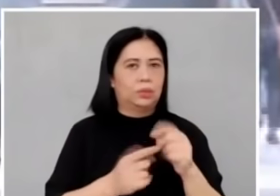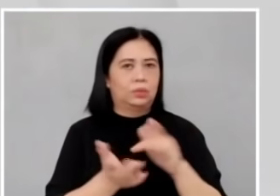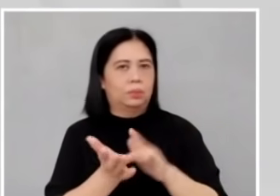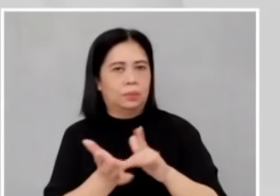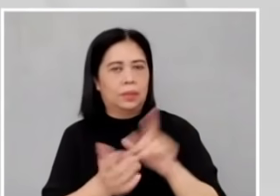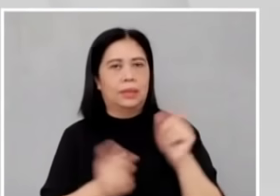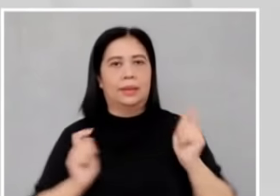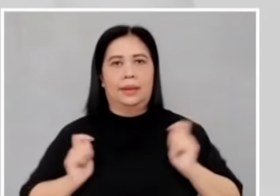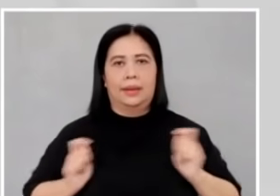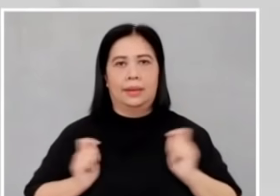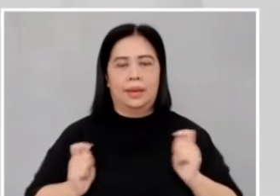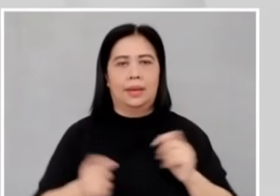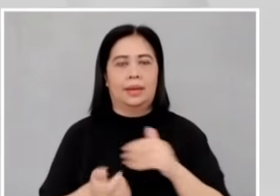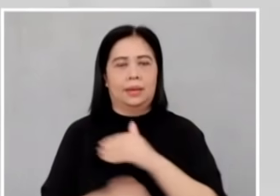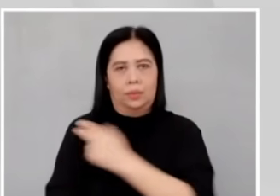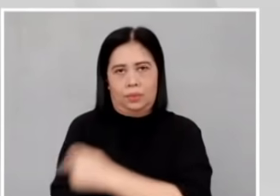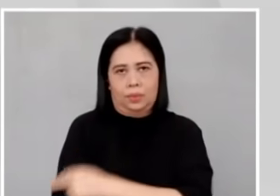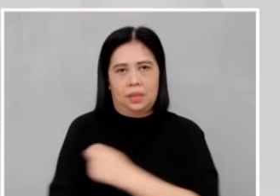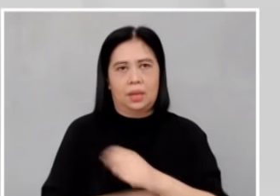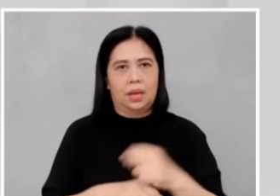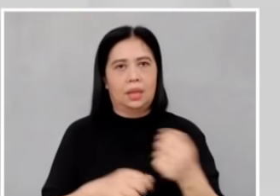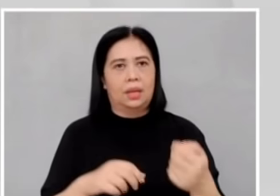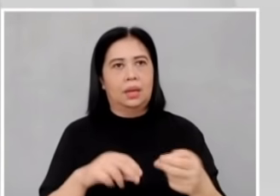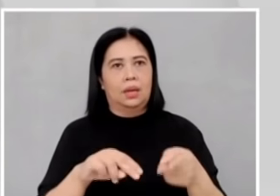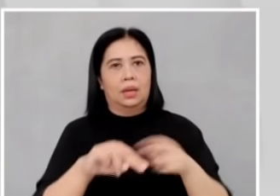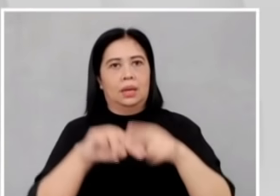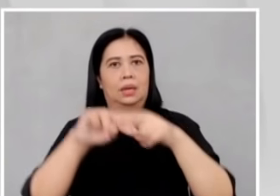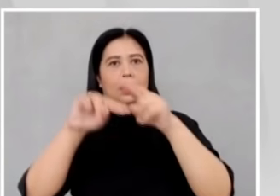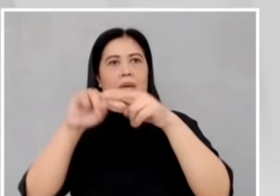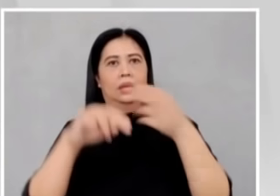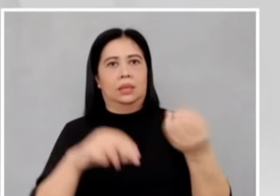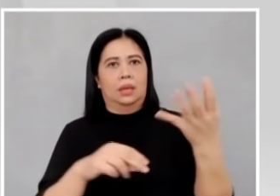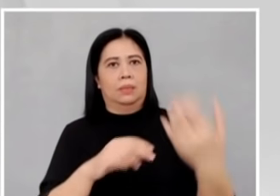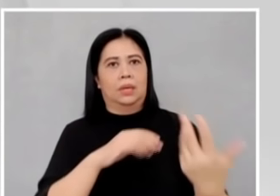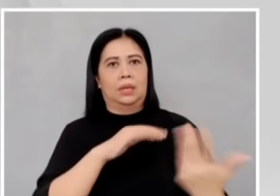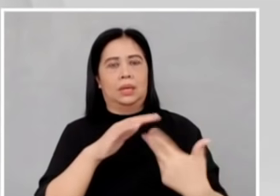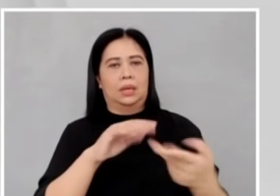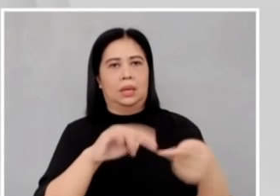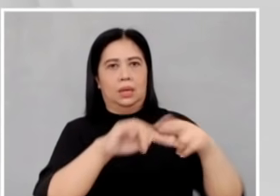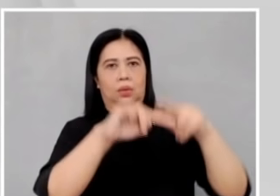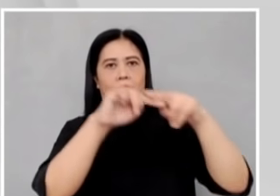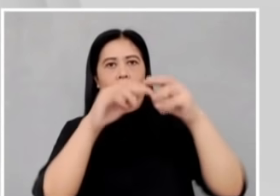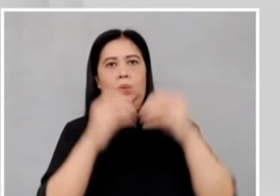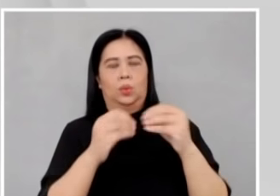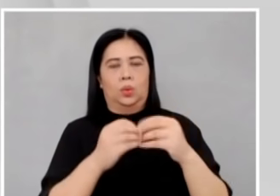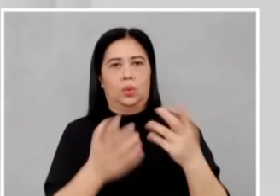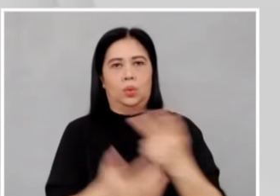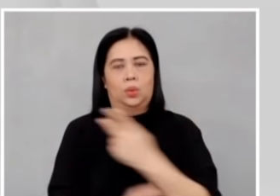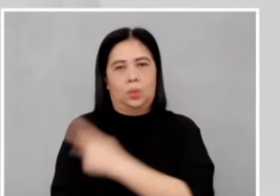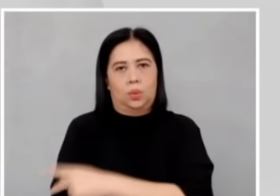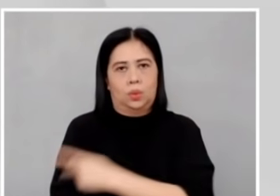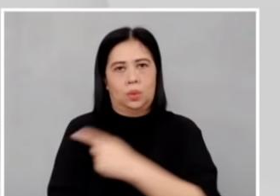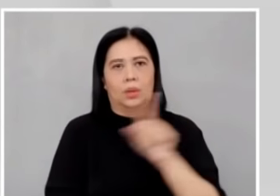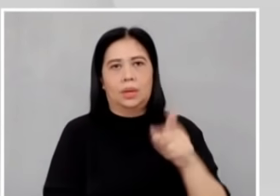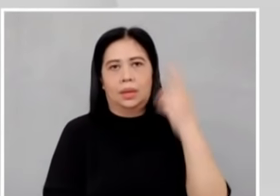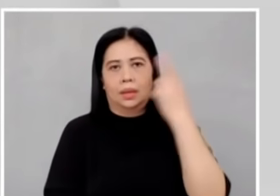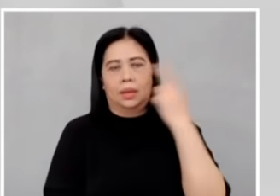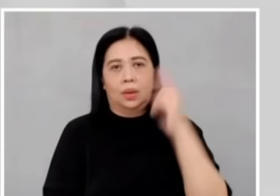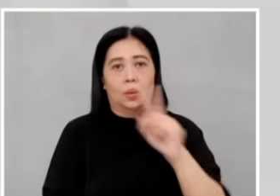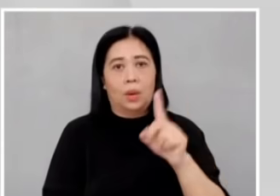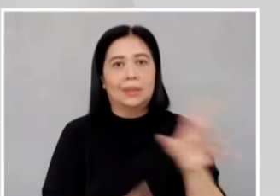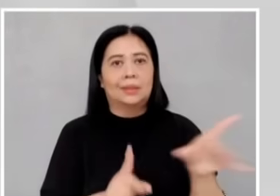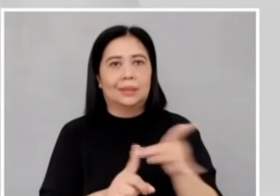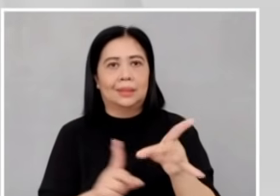Tagaytay. Ang bilang tumataas at nakita namin ang pagtaas na ito, ang pinakadahilan ay ang hawahan